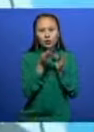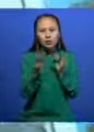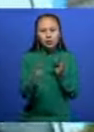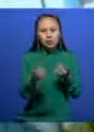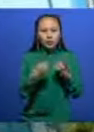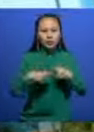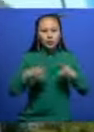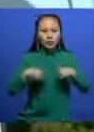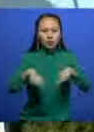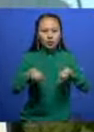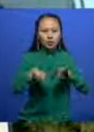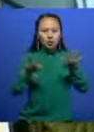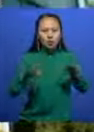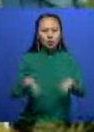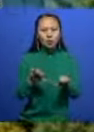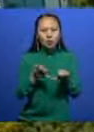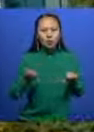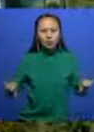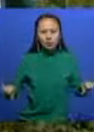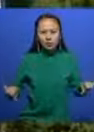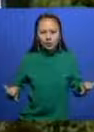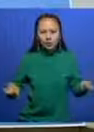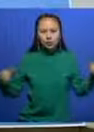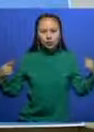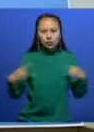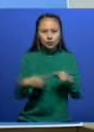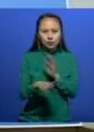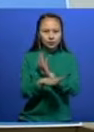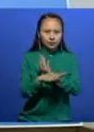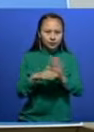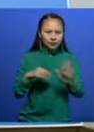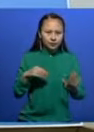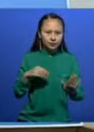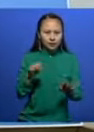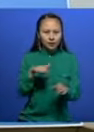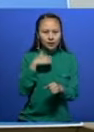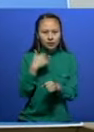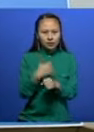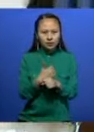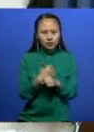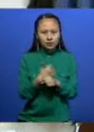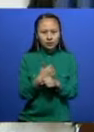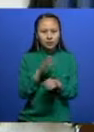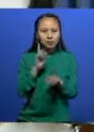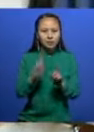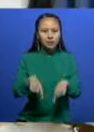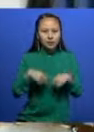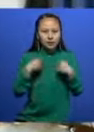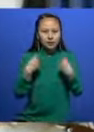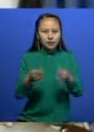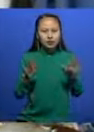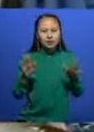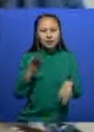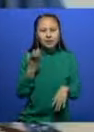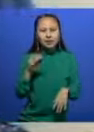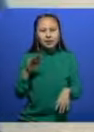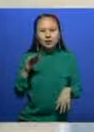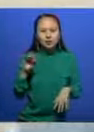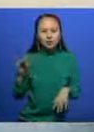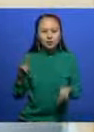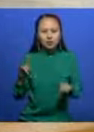513 учаскелік комиссияның мүшелеріне нақтырақ айтқанда сайлау учаскесінің төрағасы немесе хатшысына табысталып, сол аймаққа қарасты